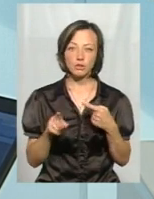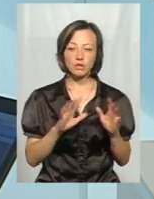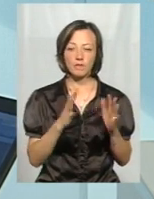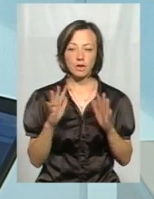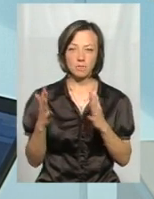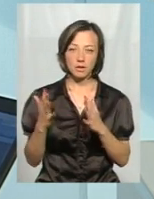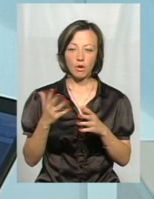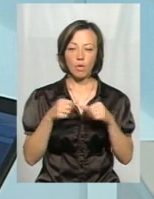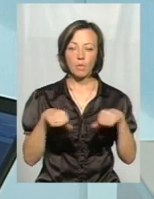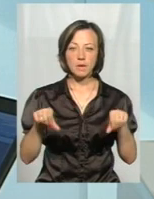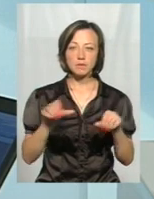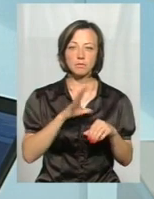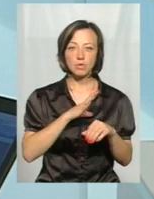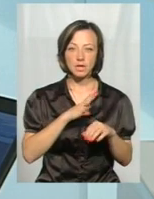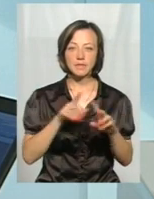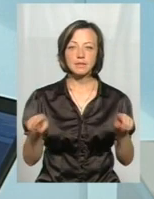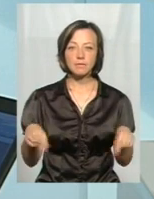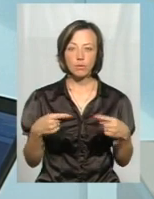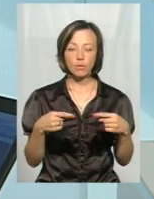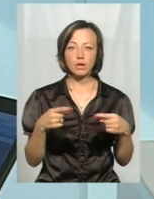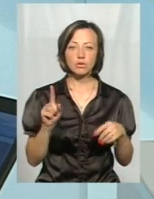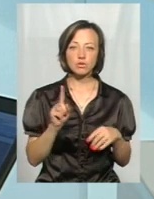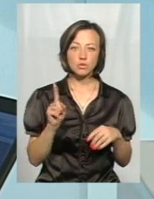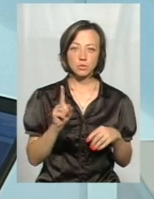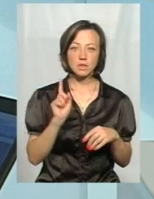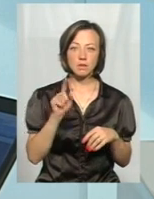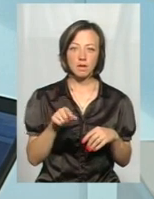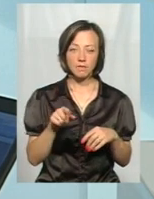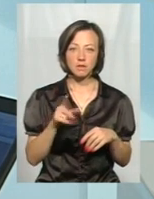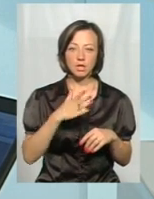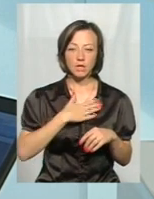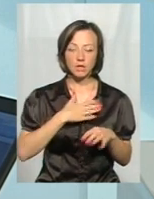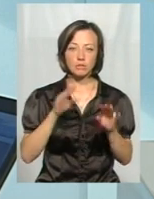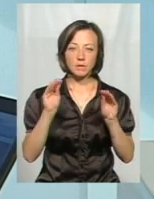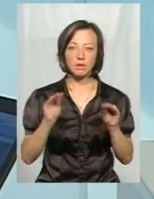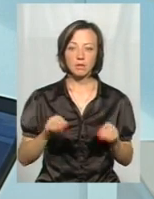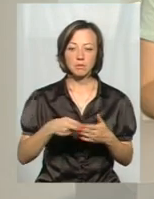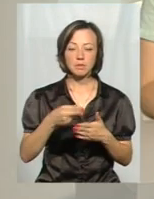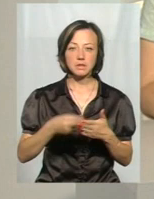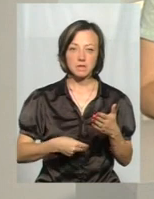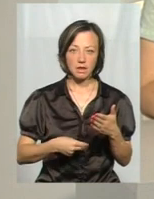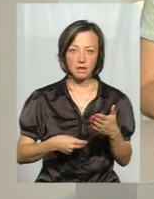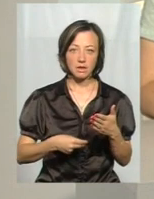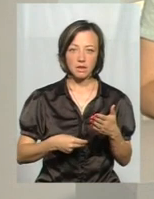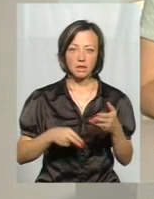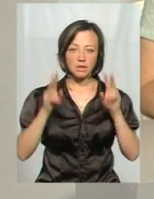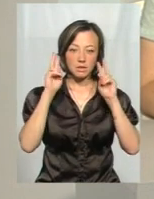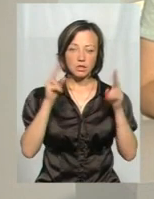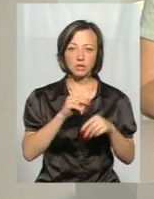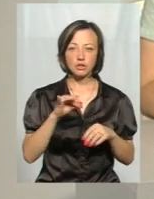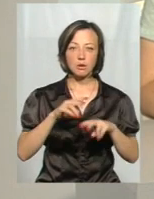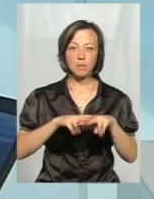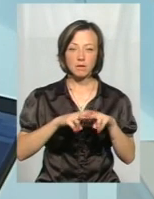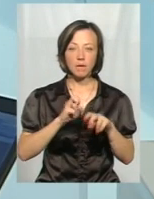випадках комісії були якісь створені, вони щось навіть за нашими даними підписали, не знаючи паспорт,